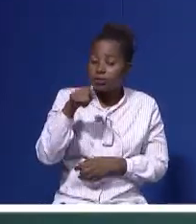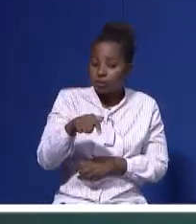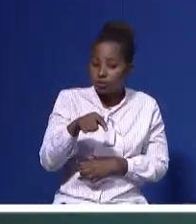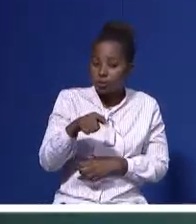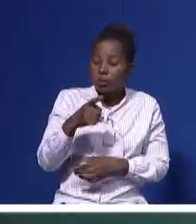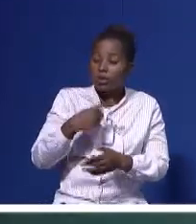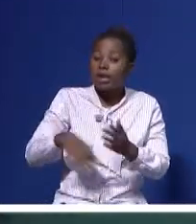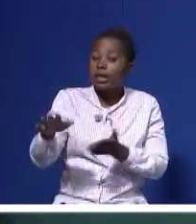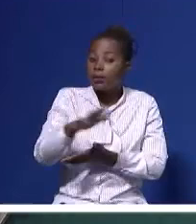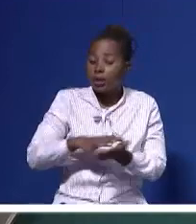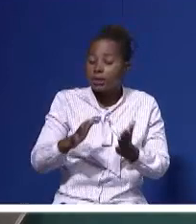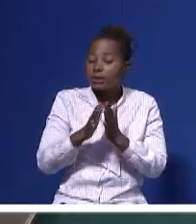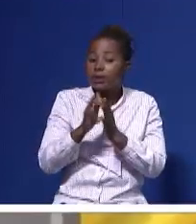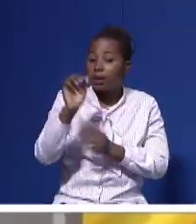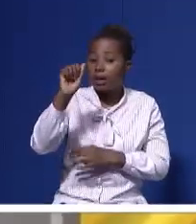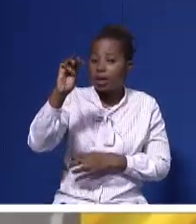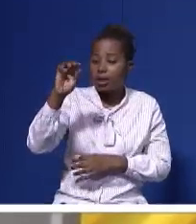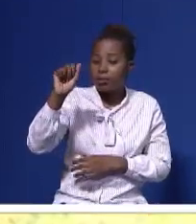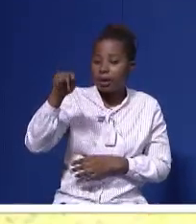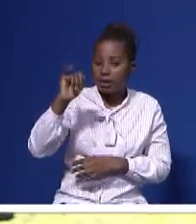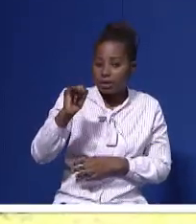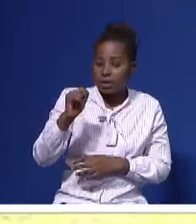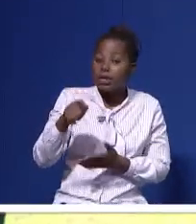wa Amani mjini Magharibi.